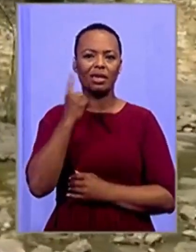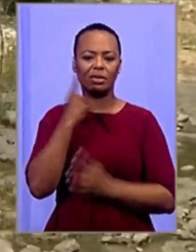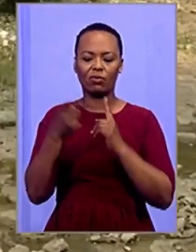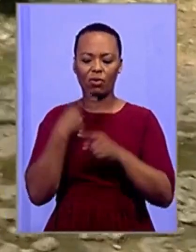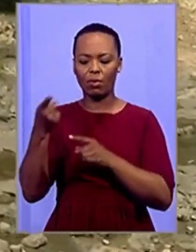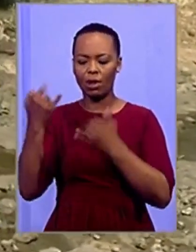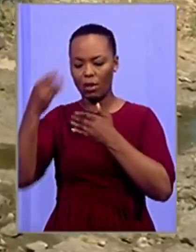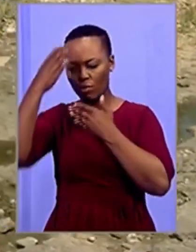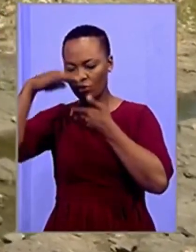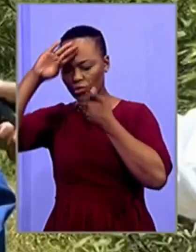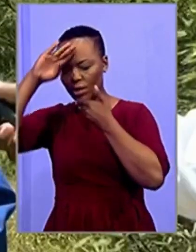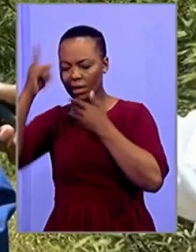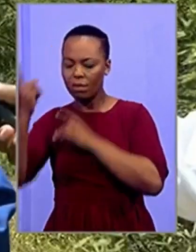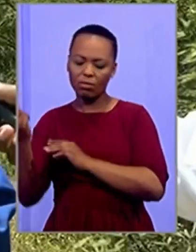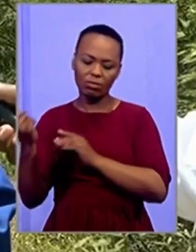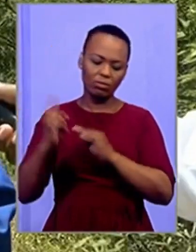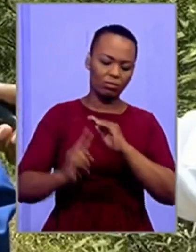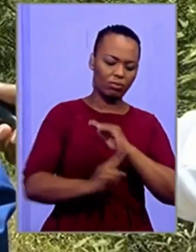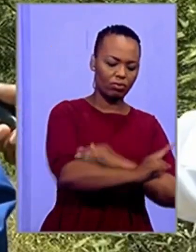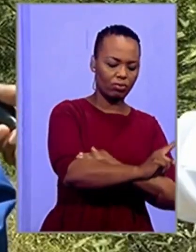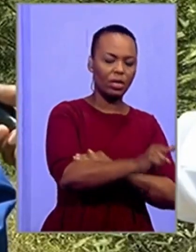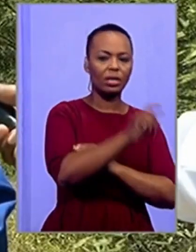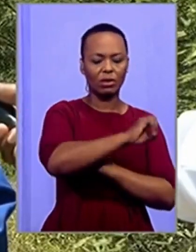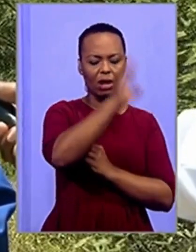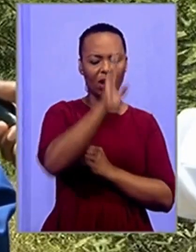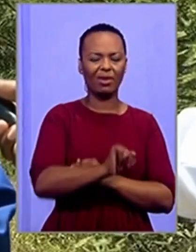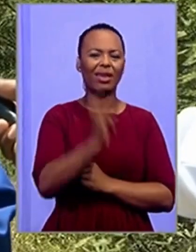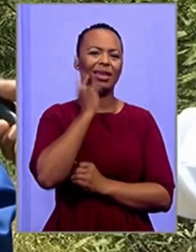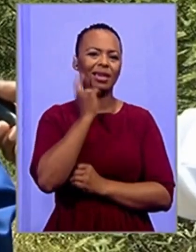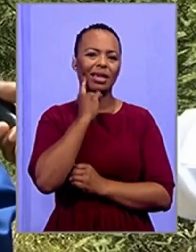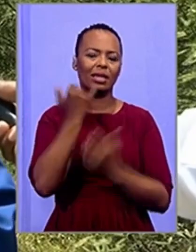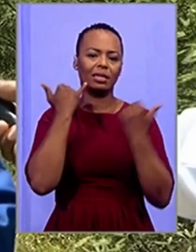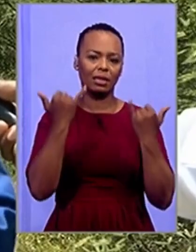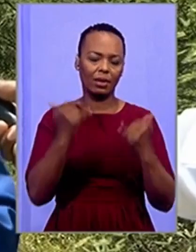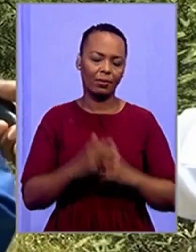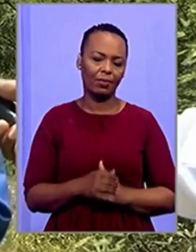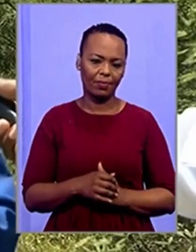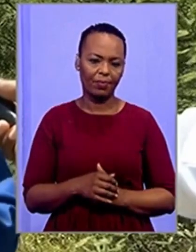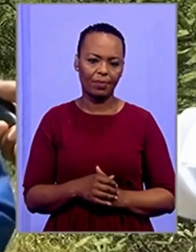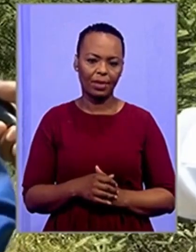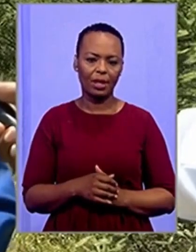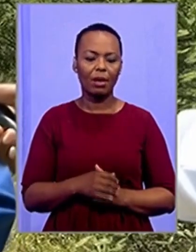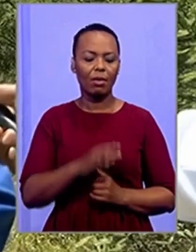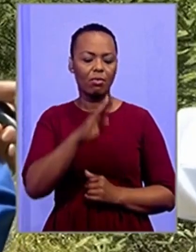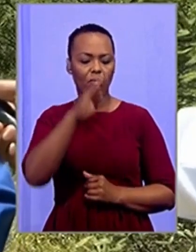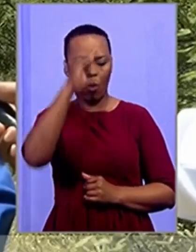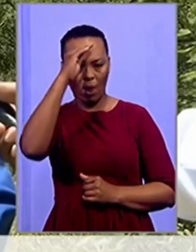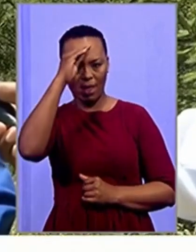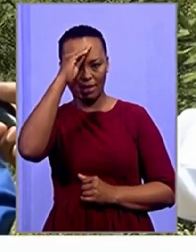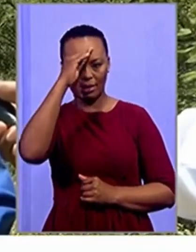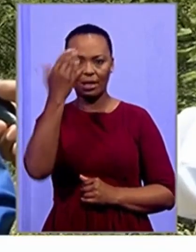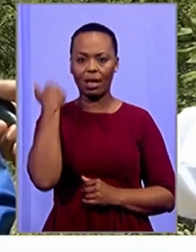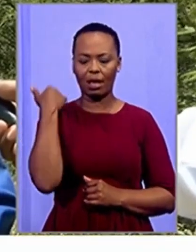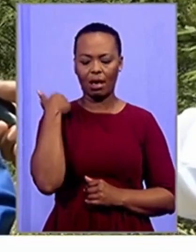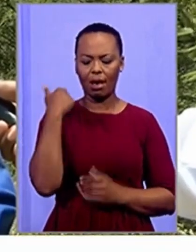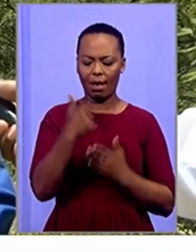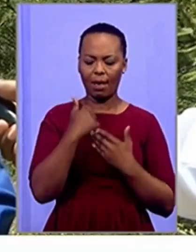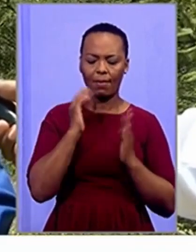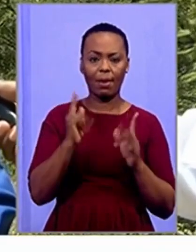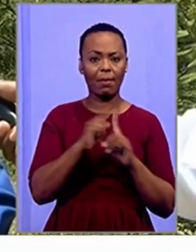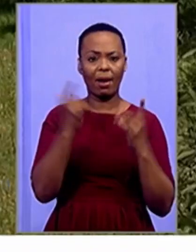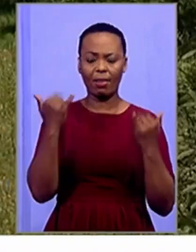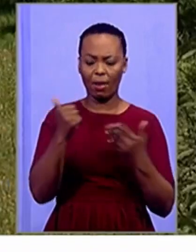Mabule wa Afrika Borwa. Mapodisi a kgano a re thusa batla ba re ketla mme ga ba re thusi thata re